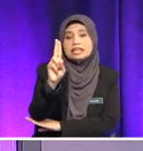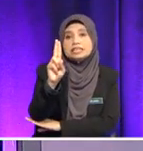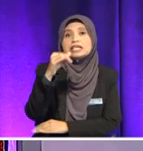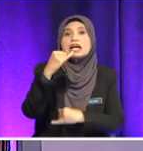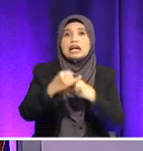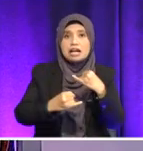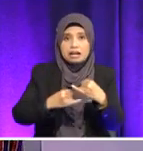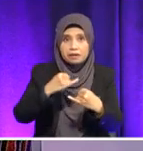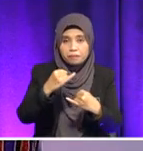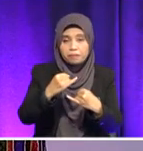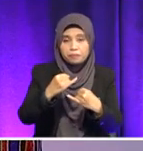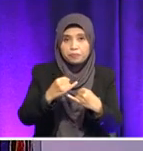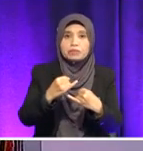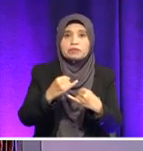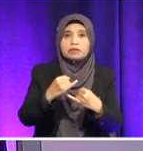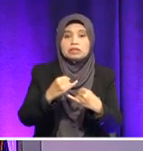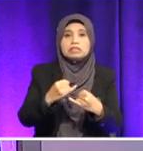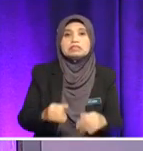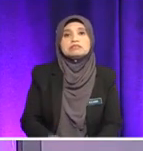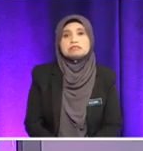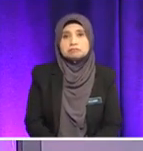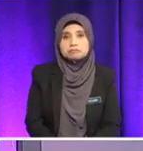atau nama lain dia